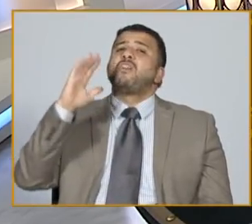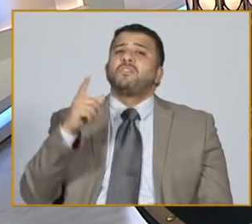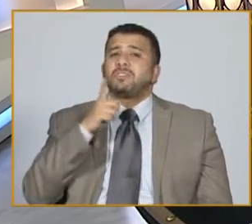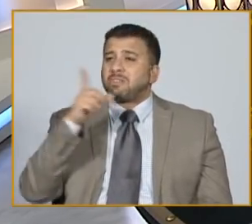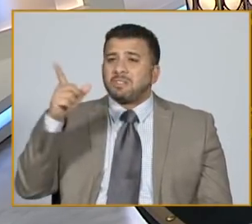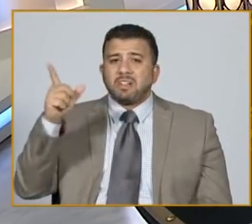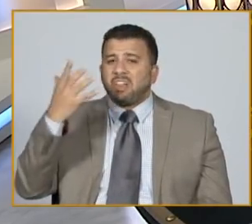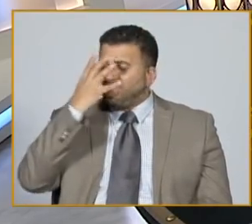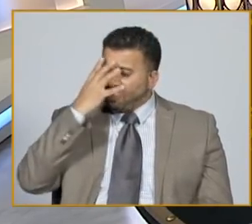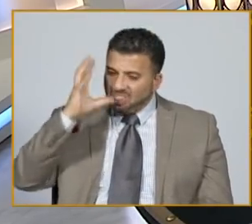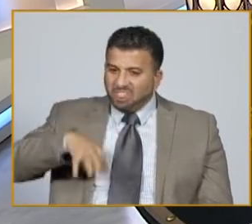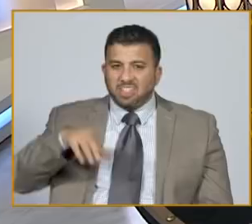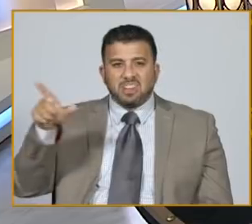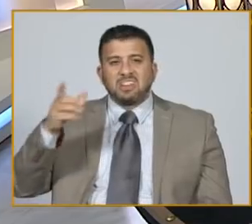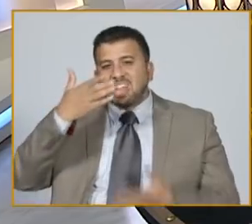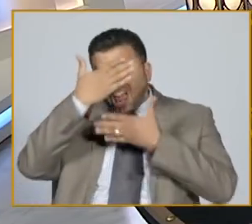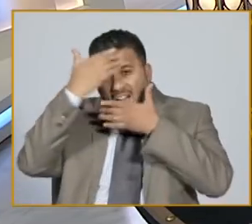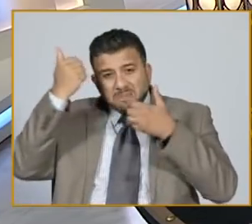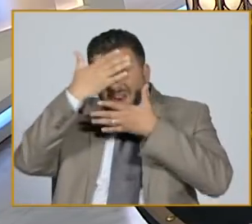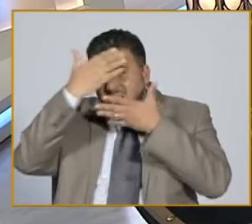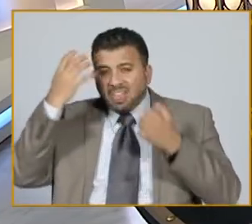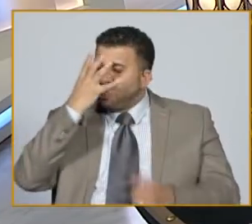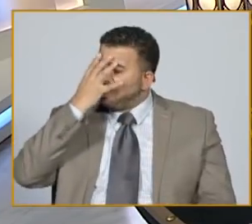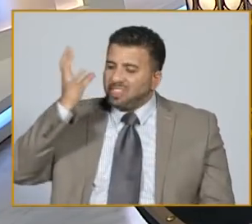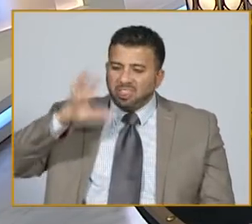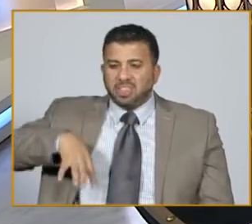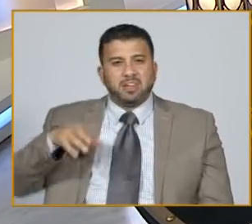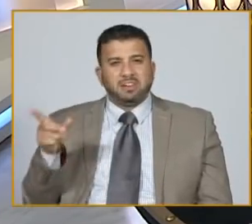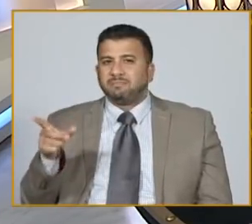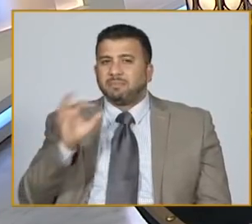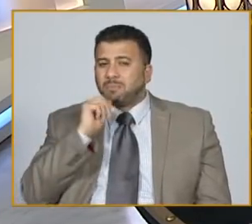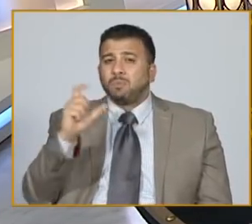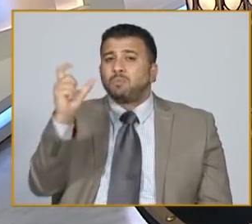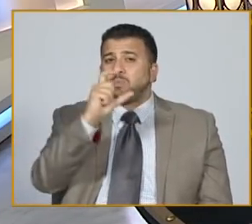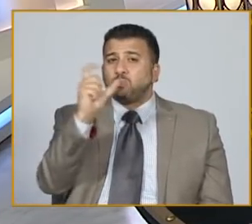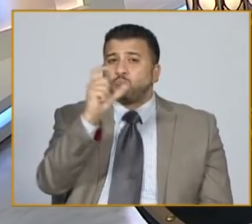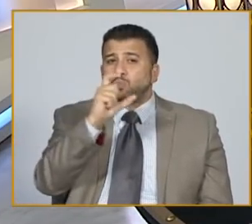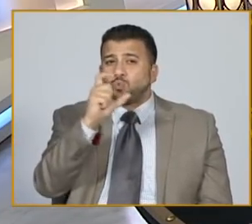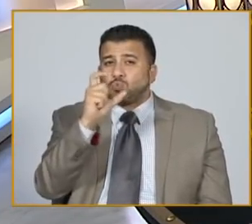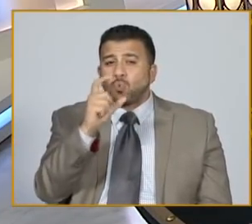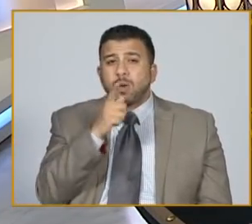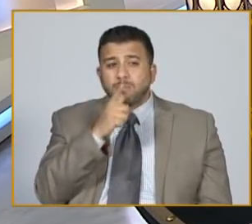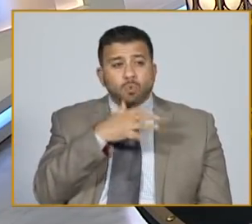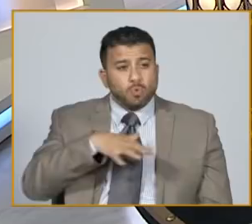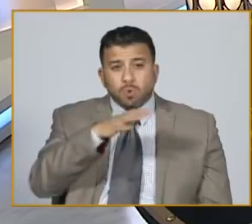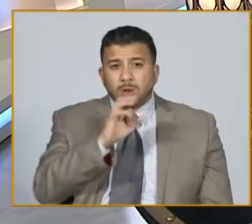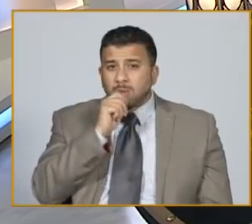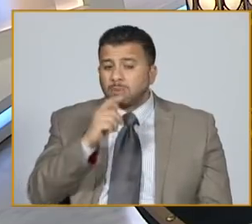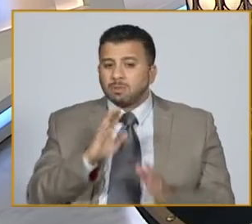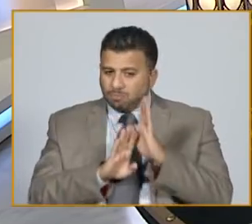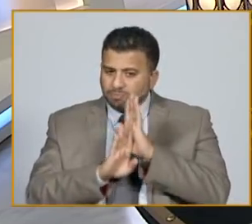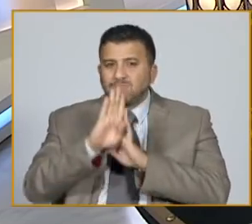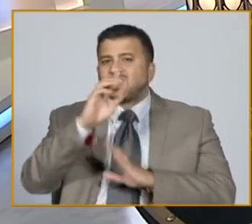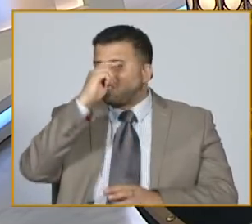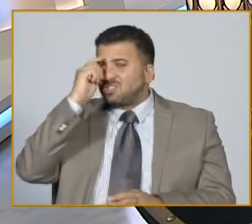خزي وعار في الدنيا والآخرة. إن كل ما يحصل للمسلمين هو إن شاء الله صحوة ورجوع